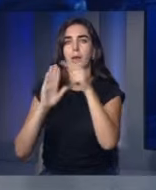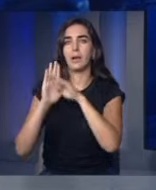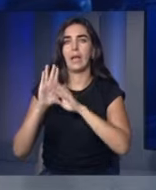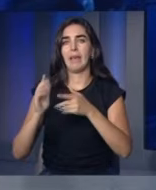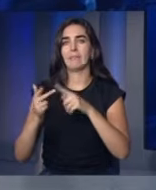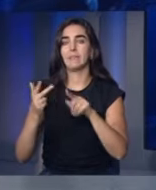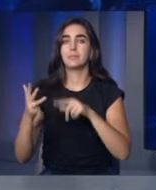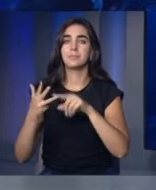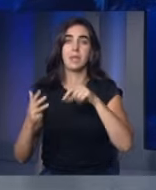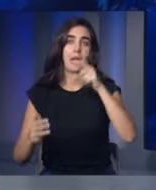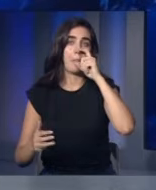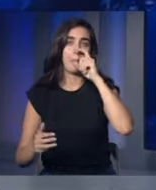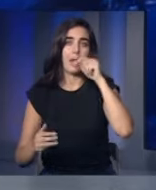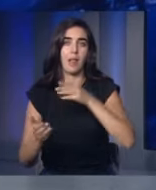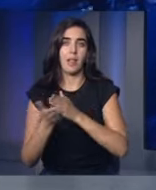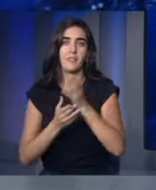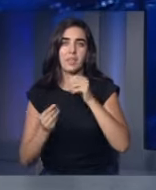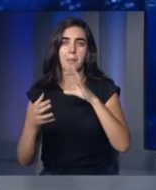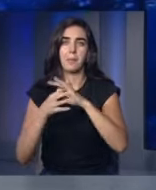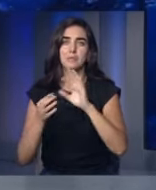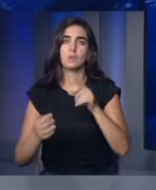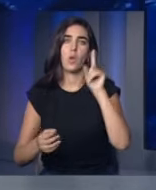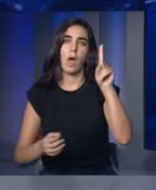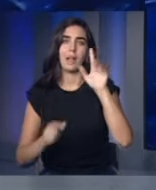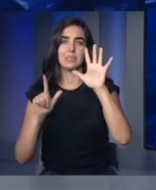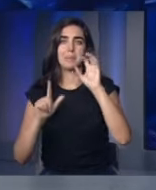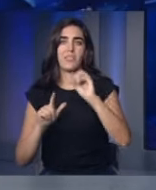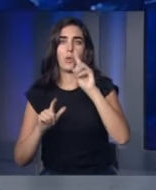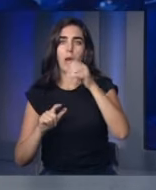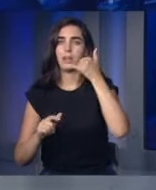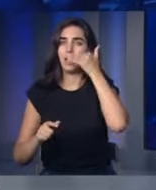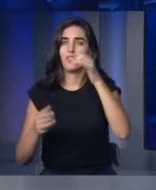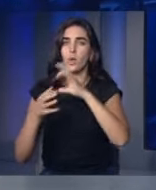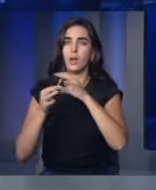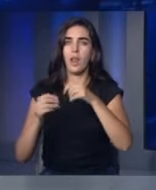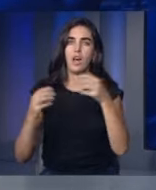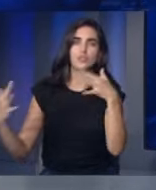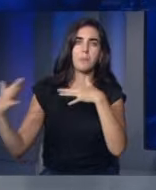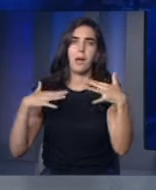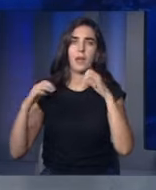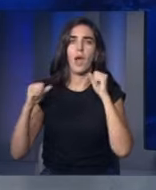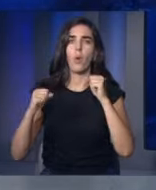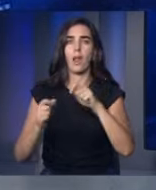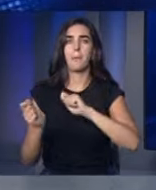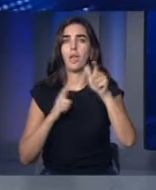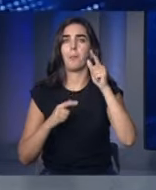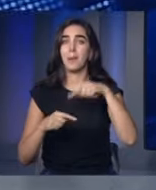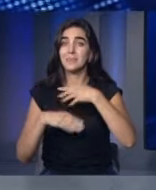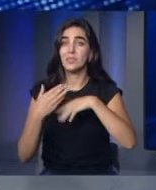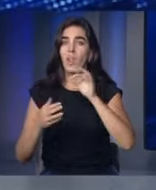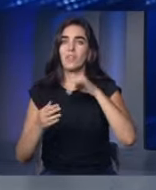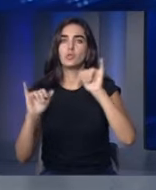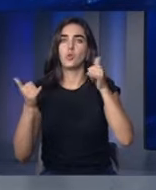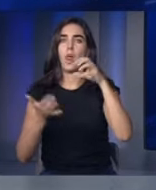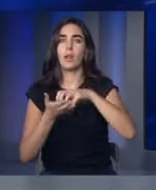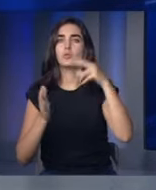بهدف تغيير قواعد لعبته ضد لبنان. بري لبلاس خارت ملتزمون 1701 وقواعد الاشتباك،